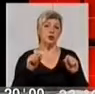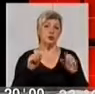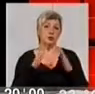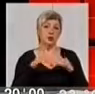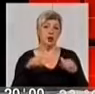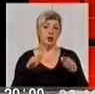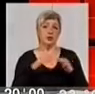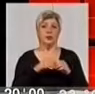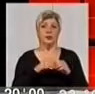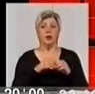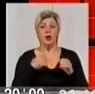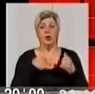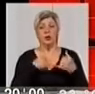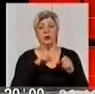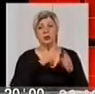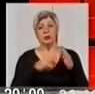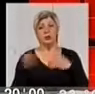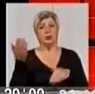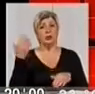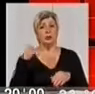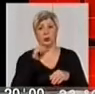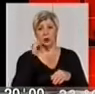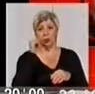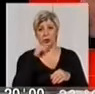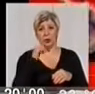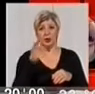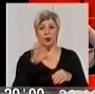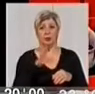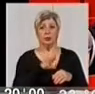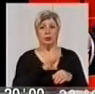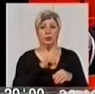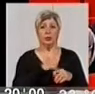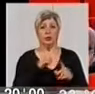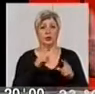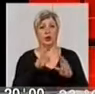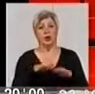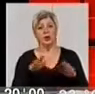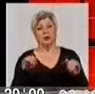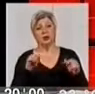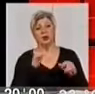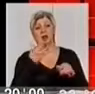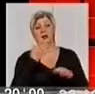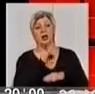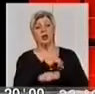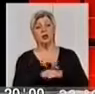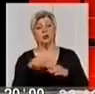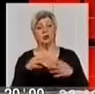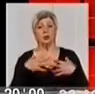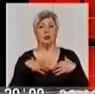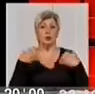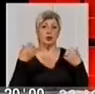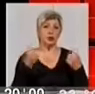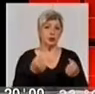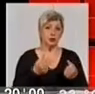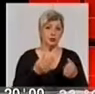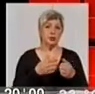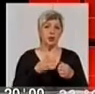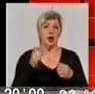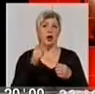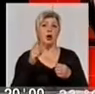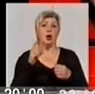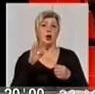нас в минулі роки було таке, що там діти за кордоном оздоровились, там хорватські футболісти нам допомагали.